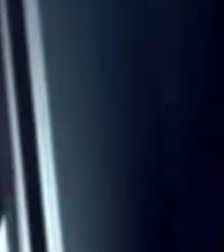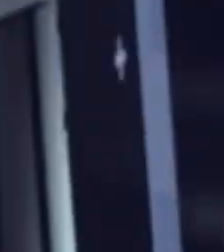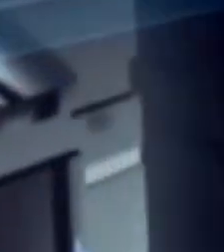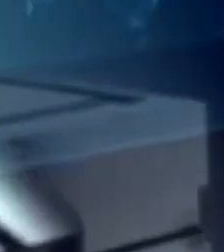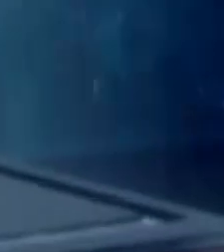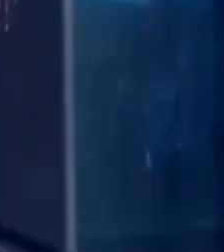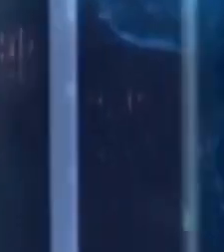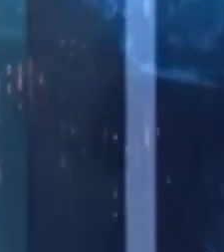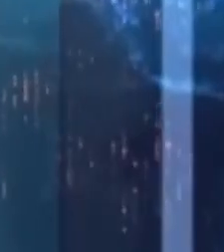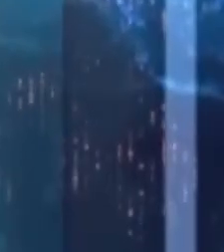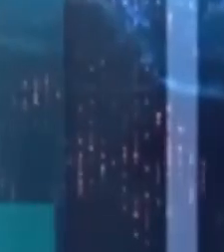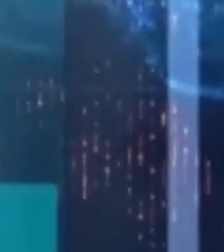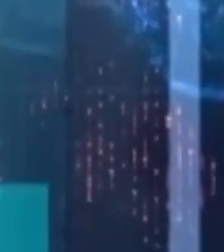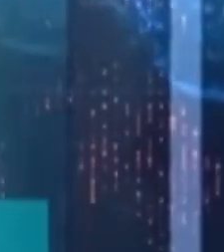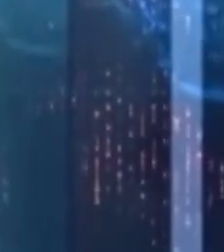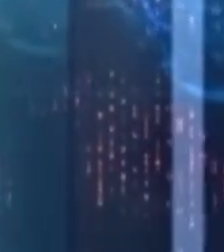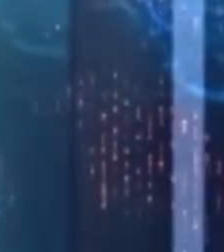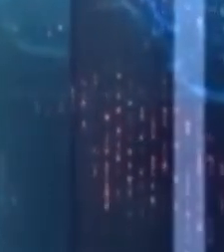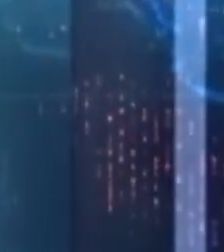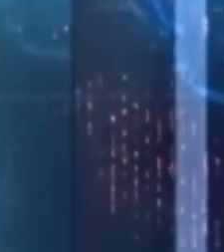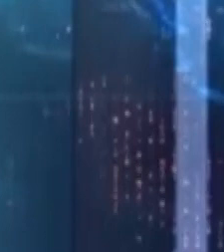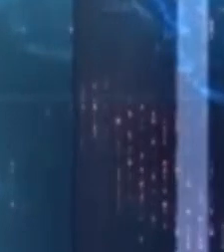Камила Тыныштай, Надир Хамзин, Жетісу телеарнасы.